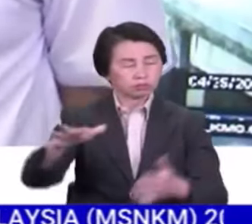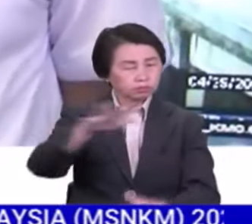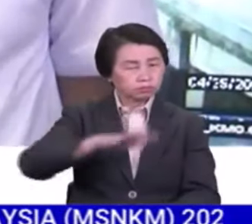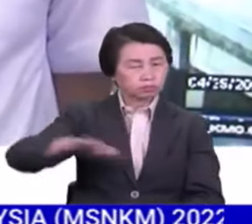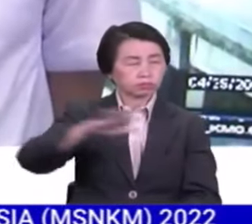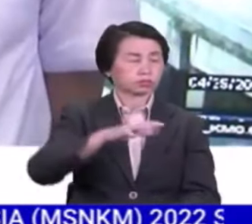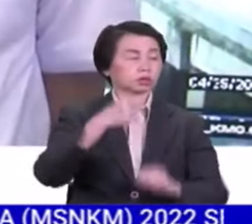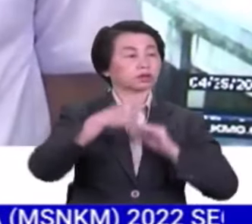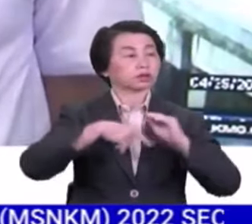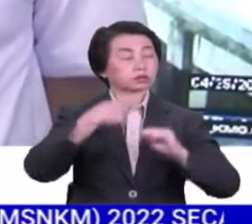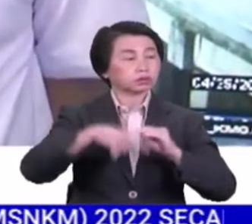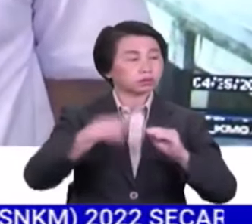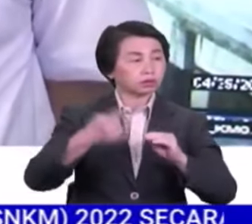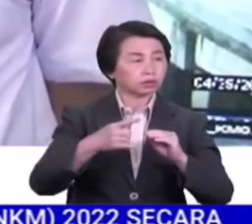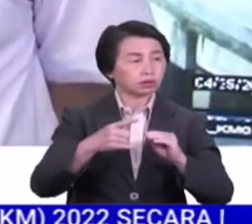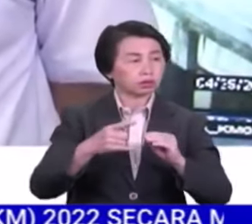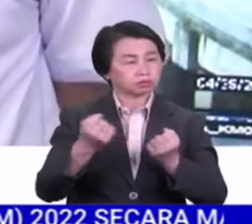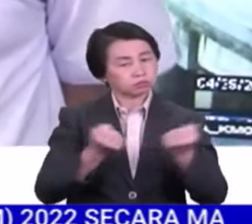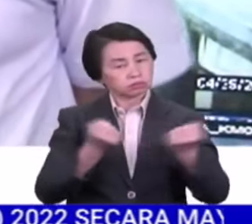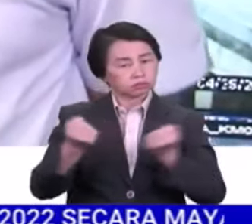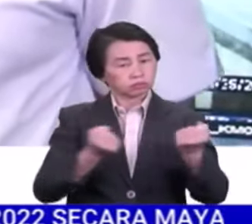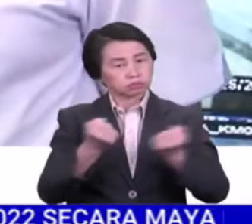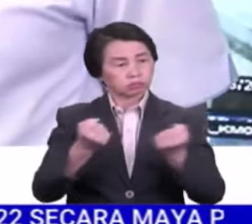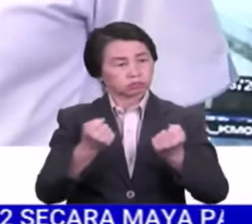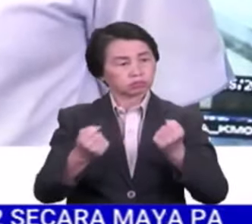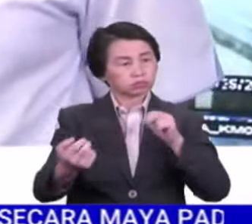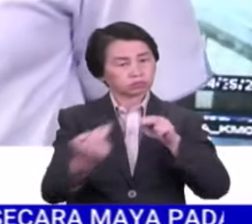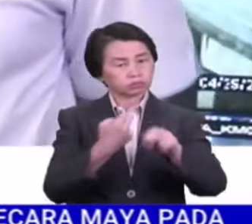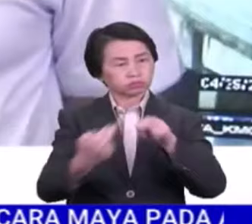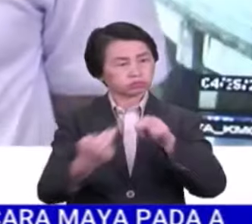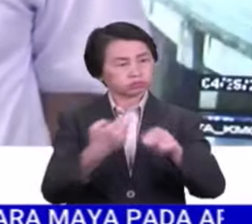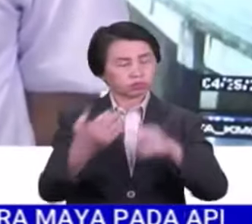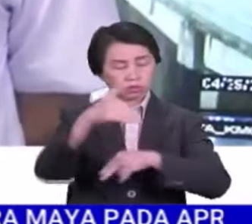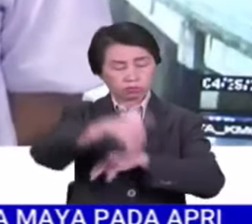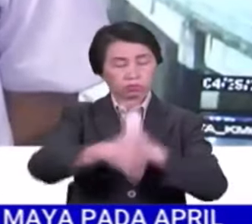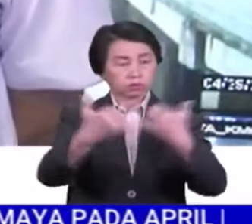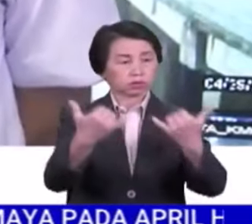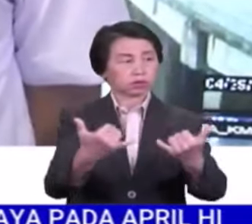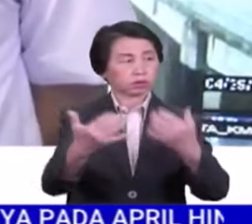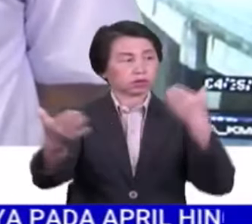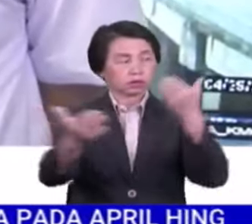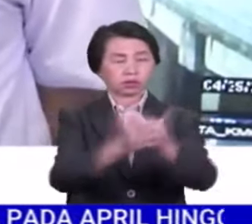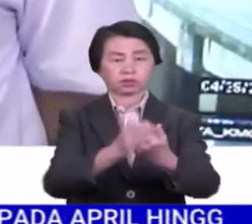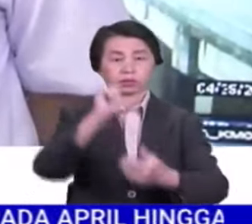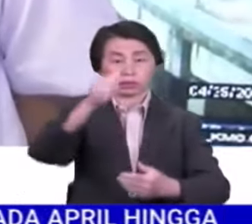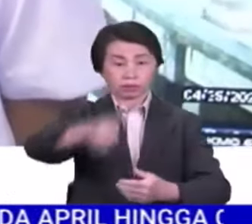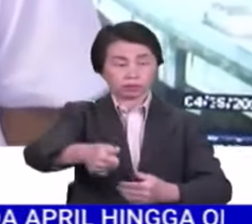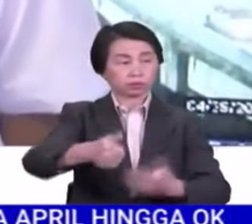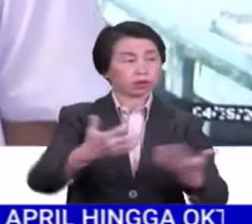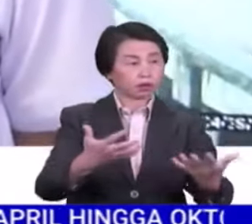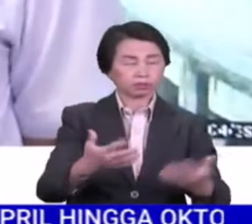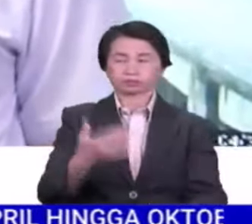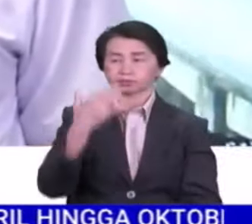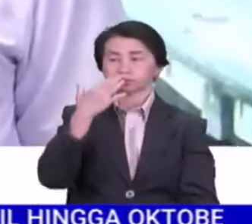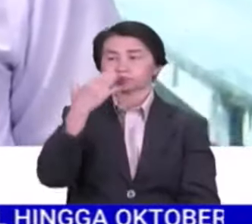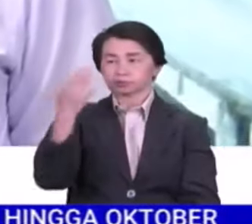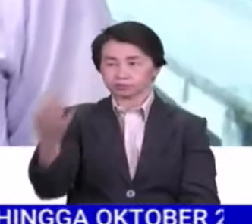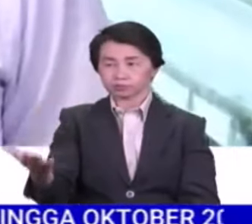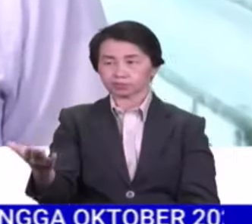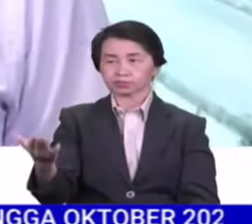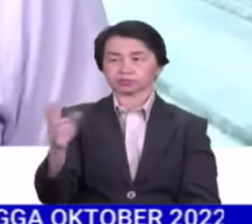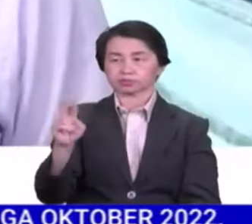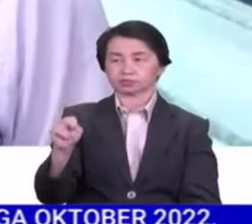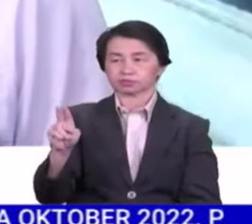Syed mengenai pergerakan aliran trafik bermula malam ini sehingga esok? Okay, terima kasih kepada Nurul.